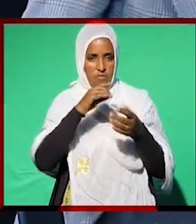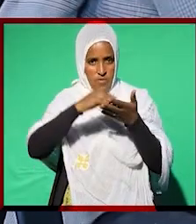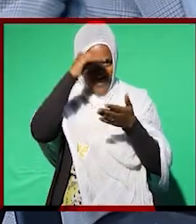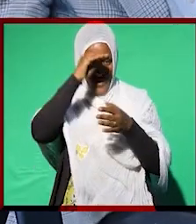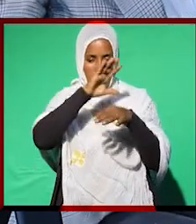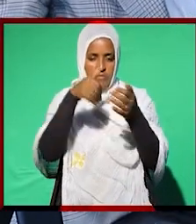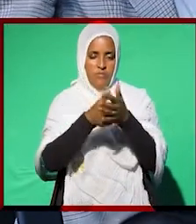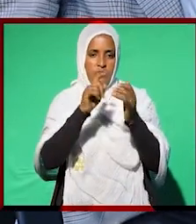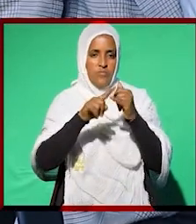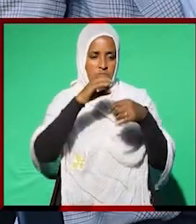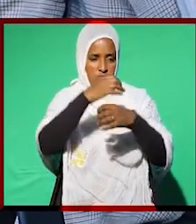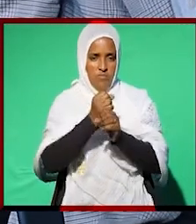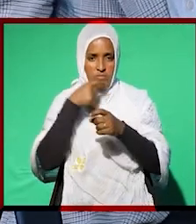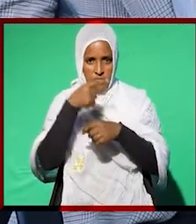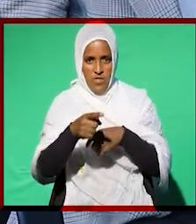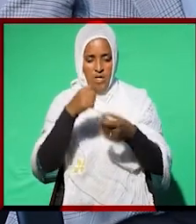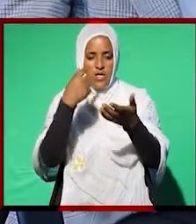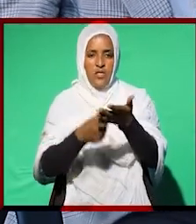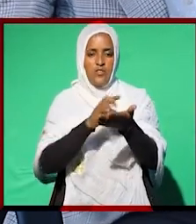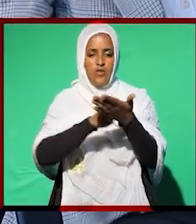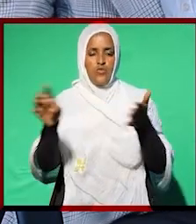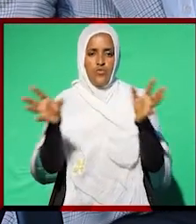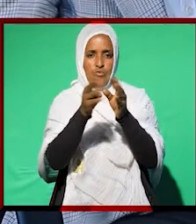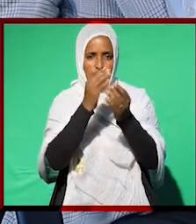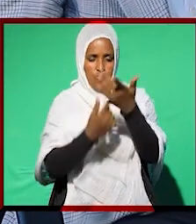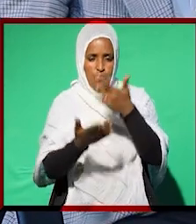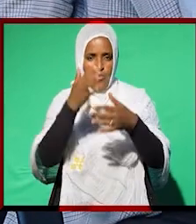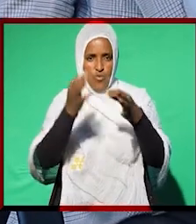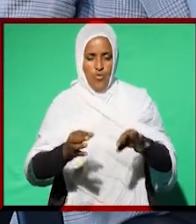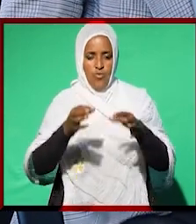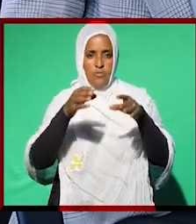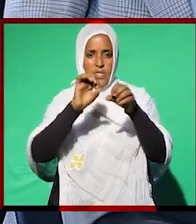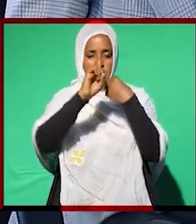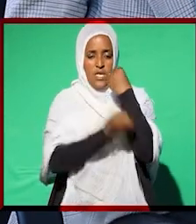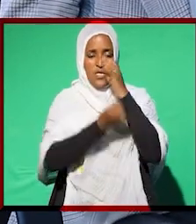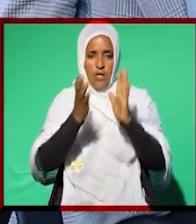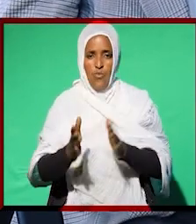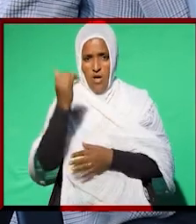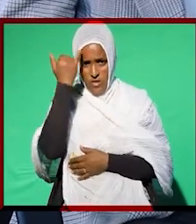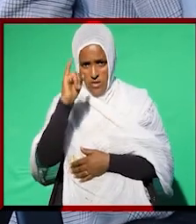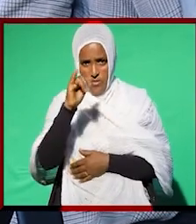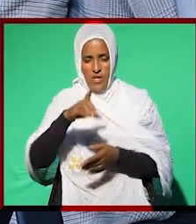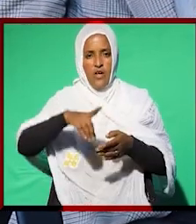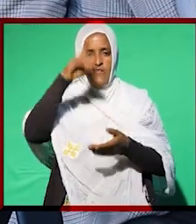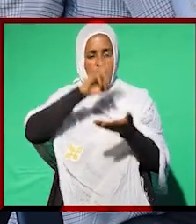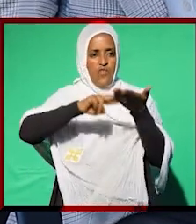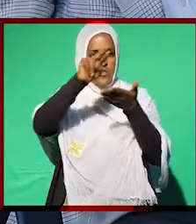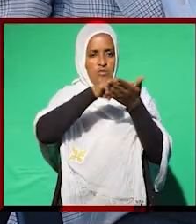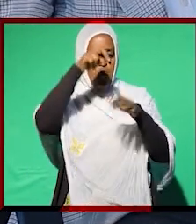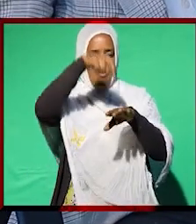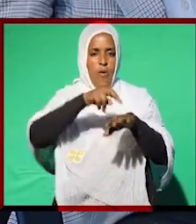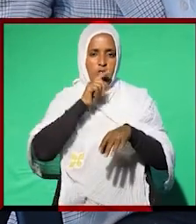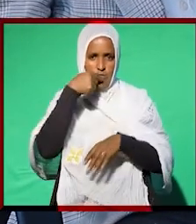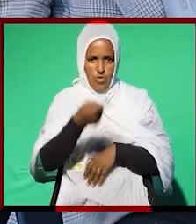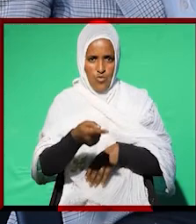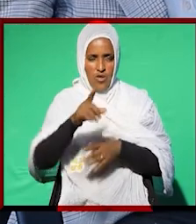ፈመምር አሁን እንደተቃለሉታል እንደማሳሰቢያ የዚህኛው የዚህ ቅዱስ ሲኖዶስ ውሳኔ መሰረታዊ ሐሳብ የከፍተኛ ትምህርት